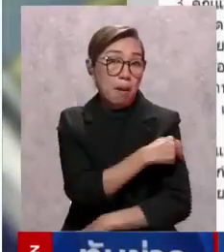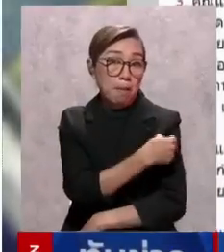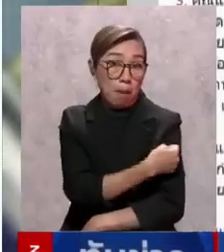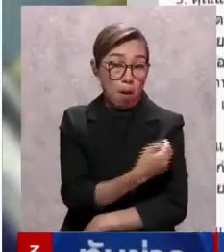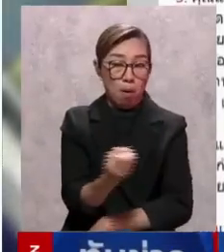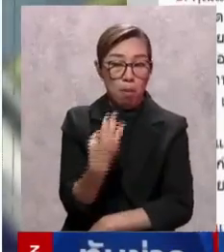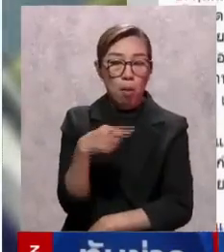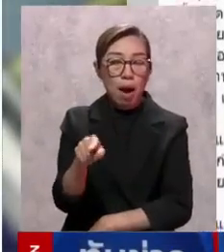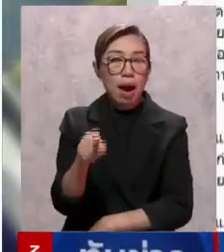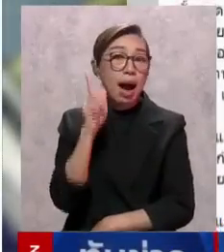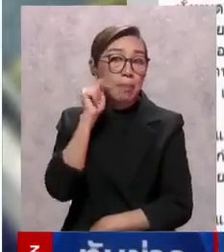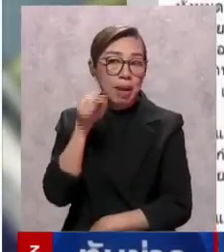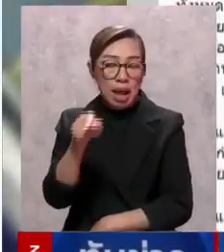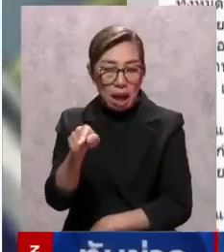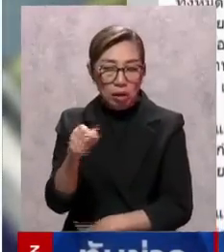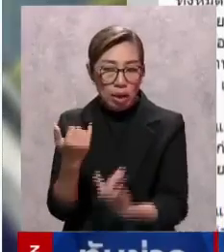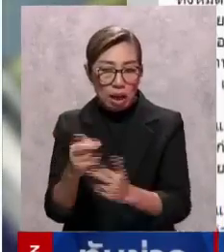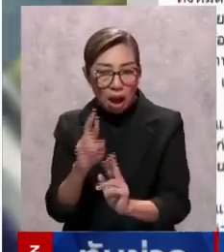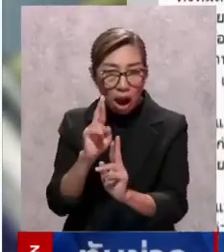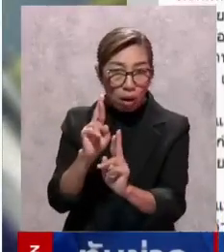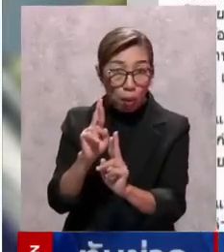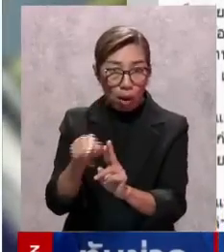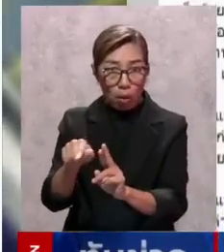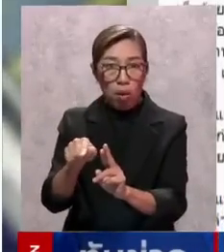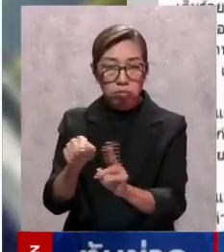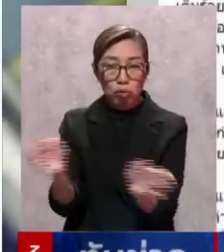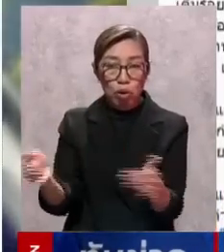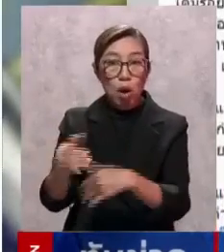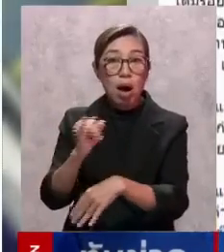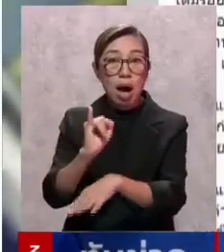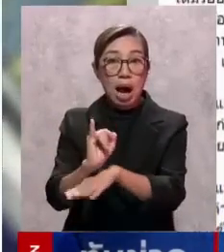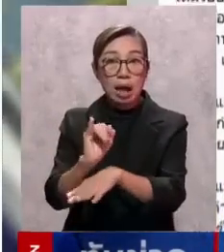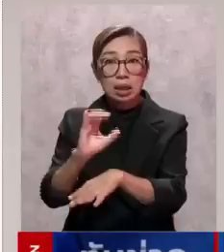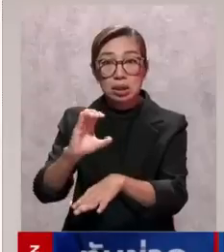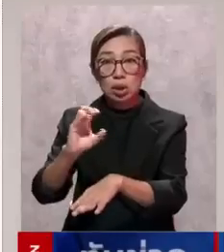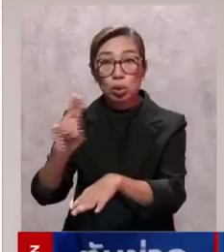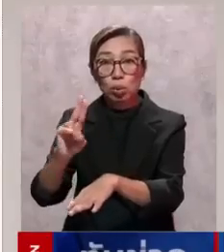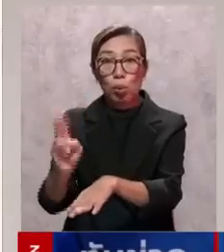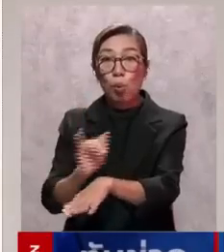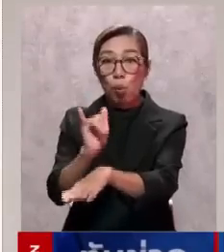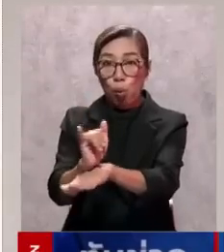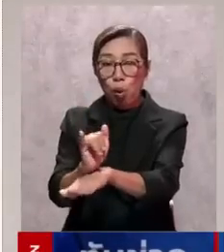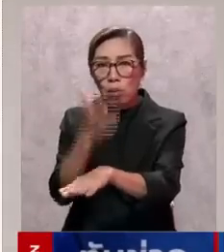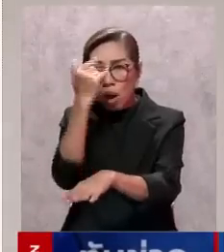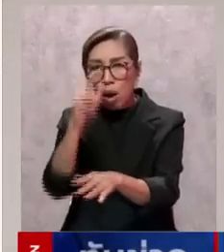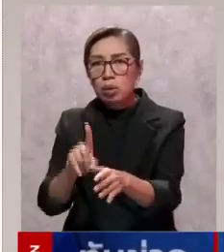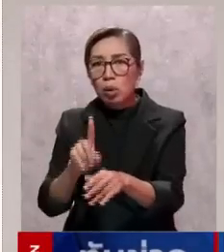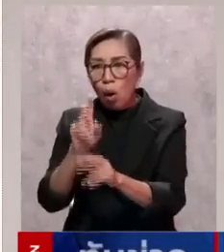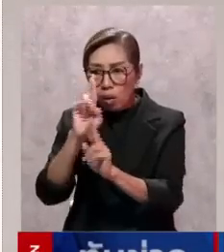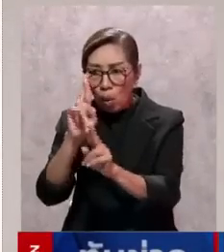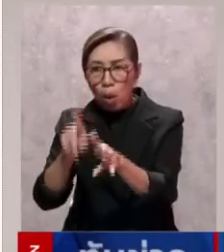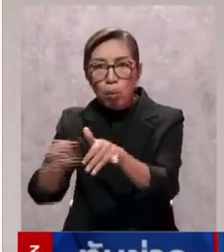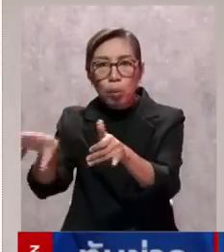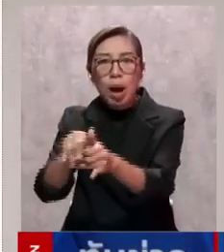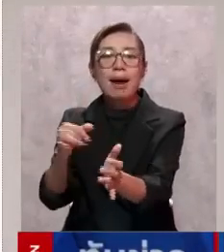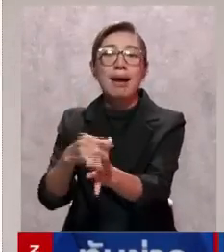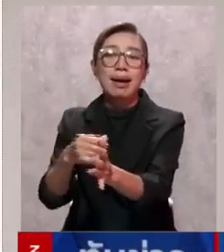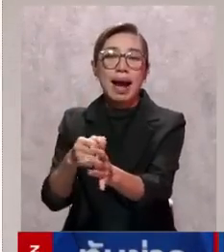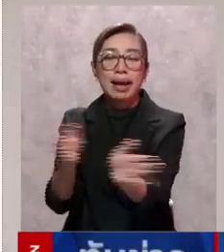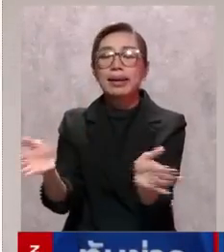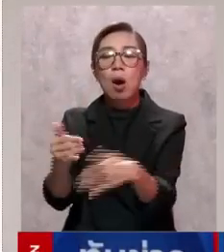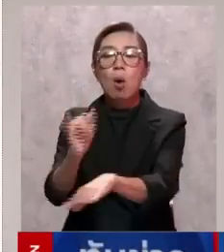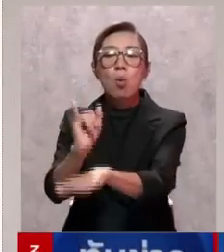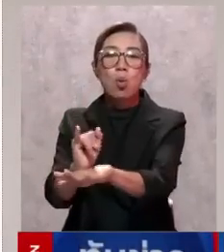งความเห็นให้อยู่ในสถานะเฝ้าระวังการติดเชื้อก็เลยทำให้ยังคงต้องอยู่ในห้อง ICU ต่อไปอีกสักพักหนึ่งนะ